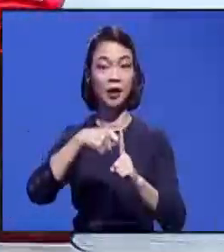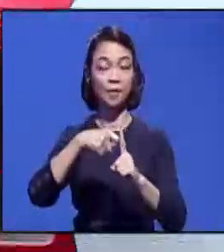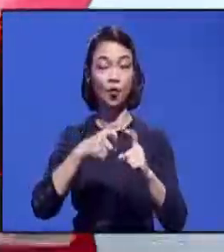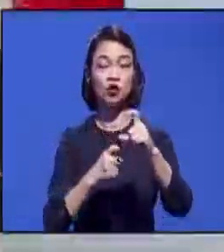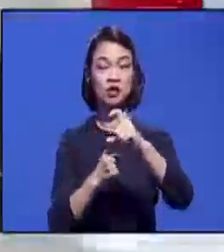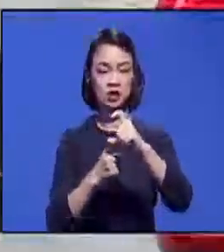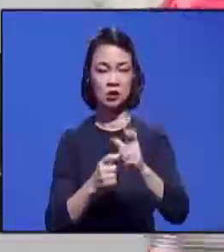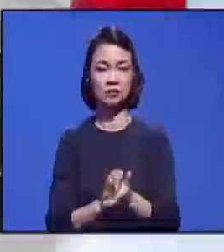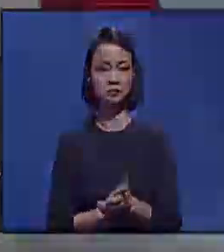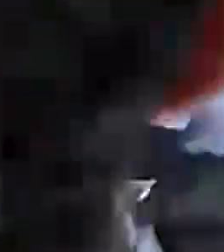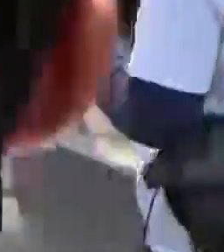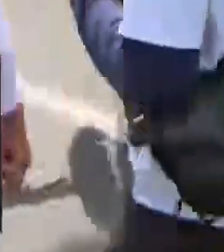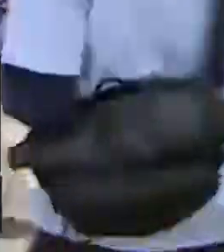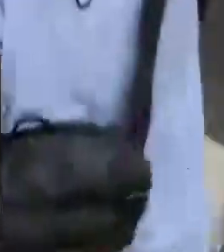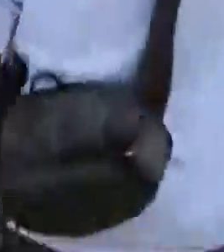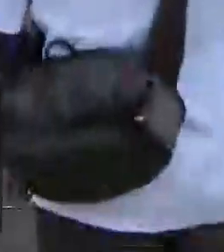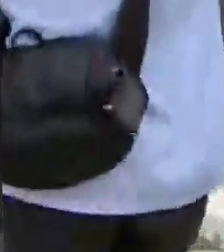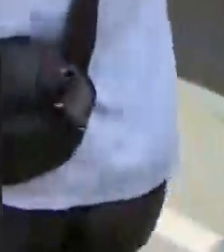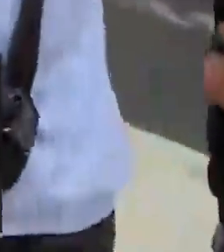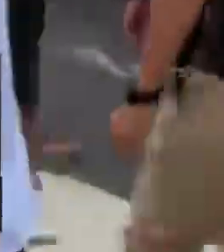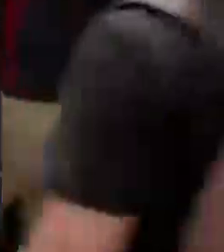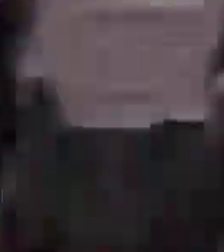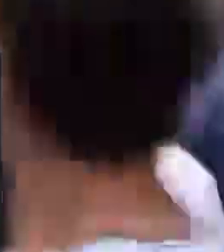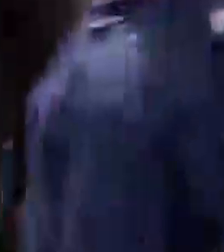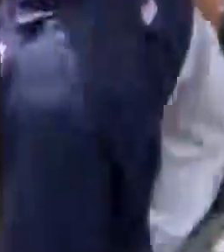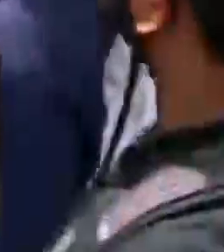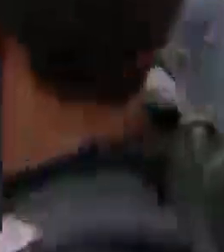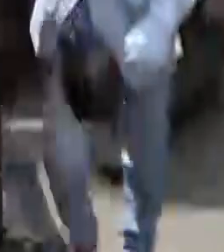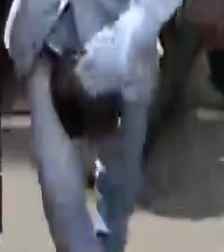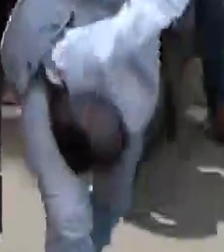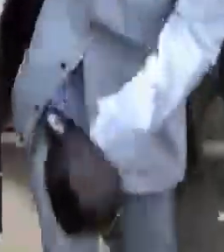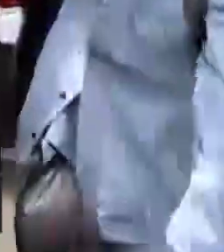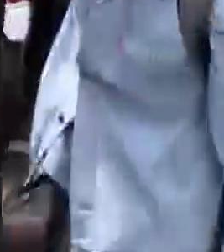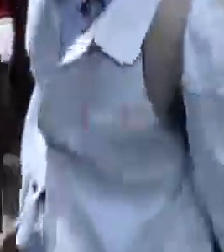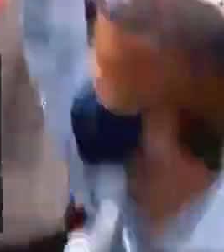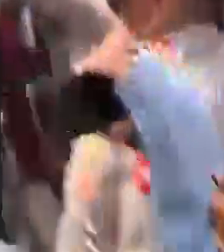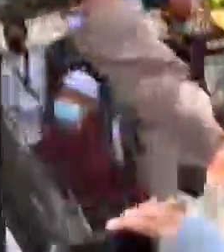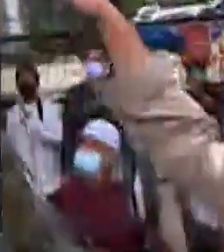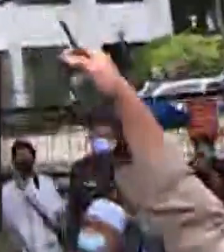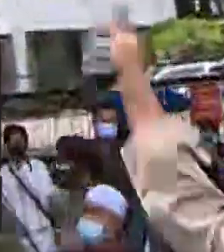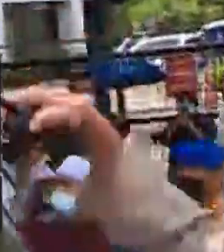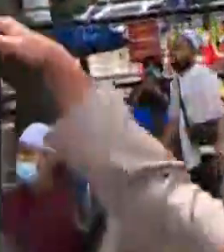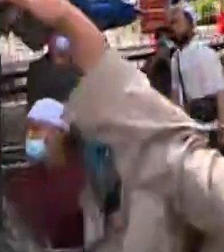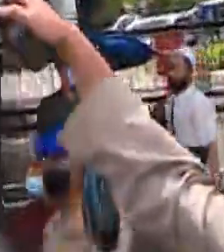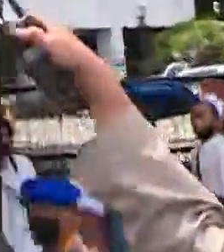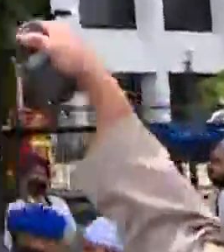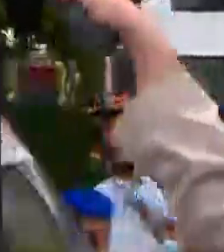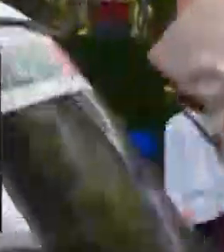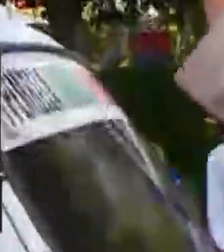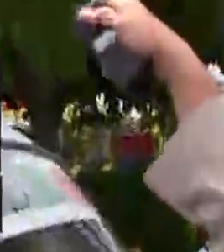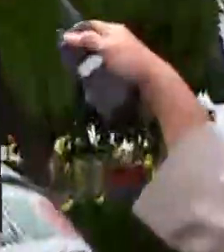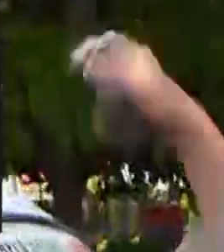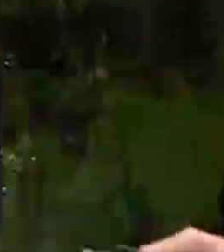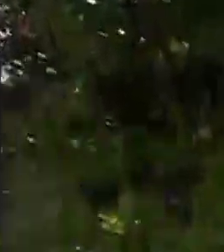dari Brimob Polda Metro Jaya menempatkan beberapa water cannon dan juga barakuda untuk kemudian menghentikan massa yang hingga saat ini